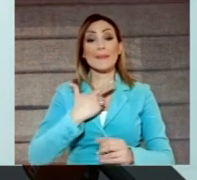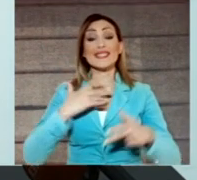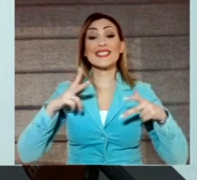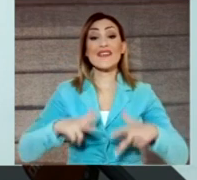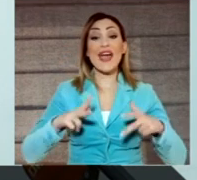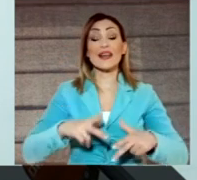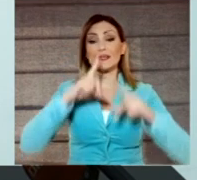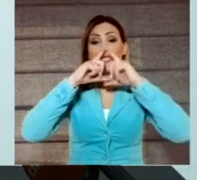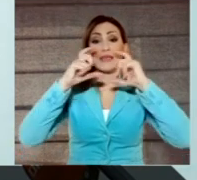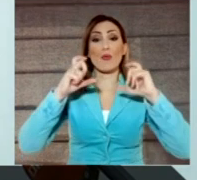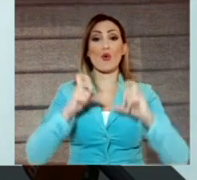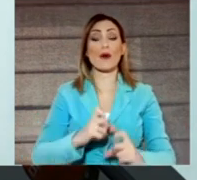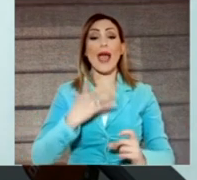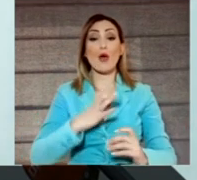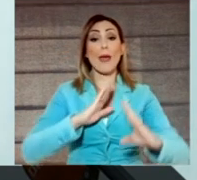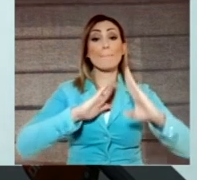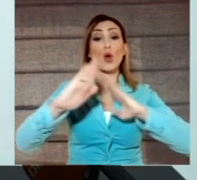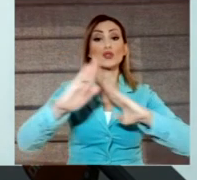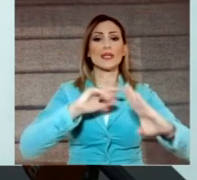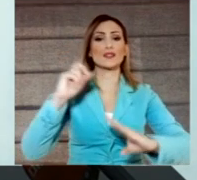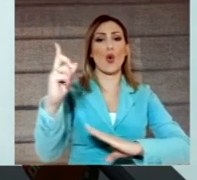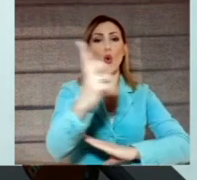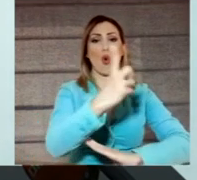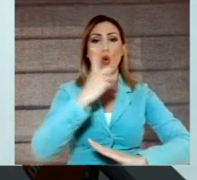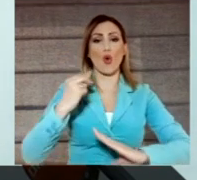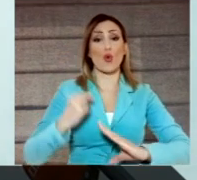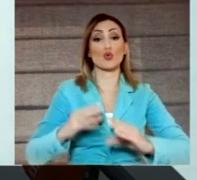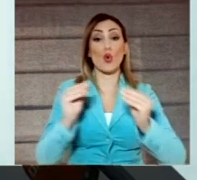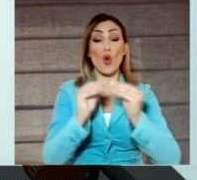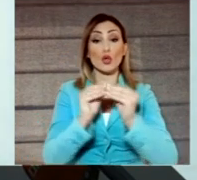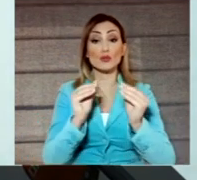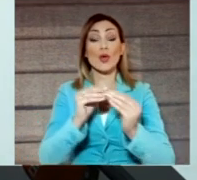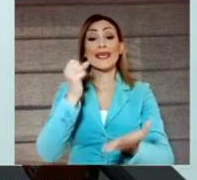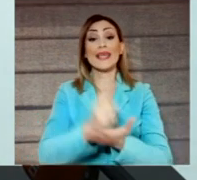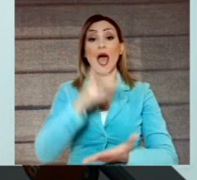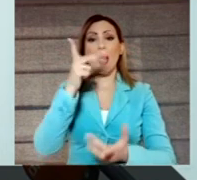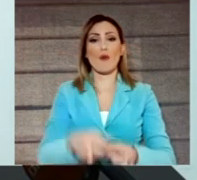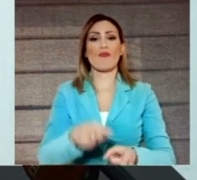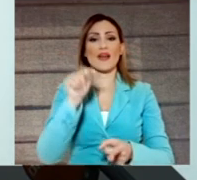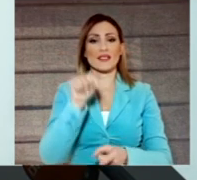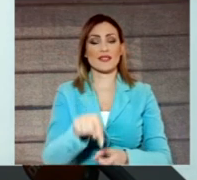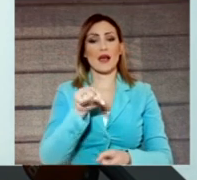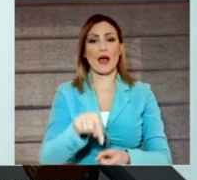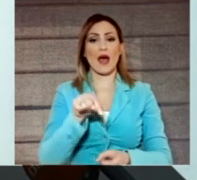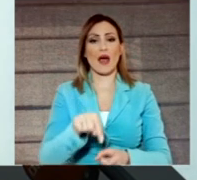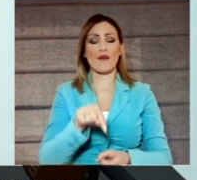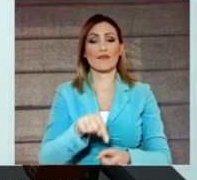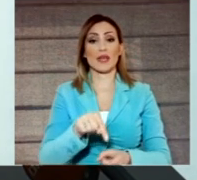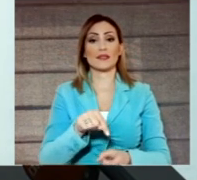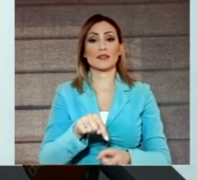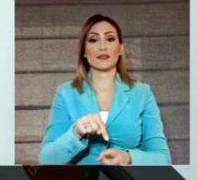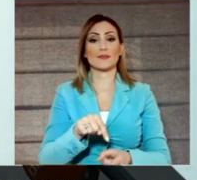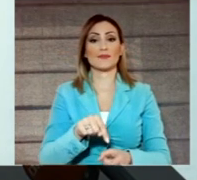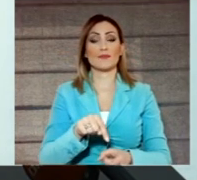να θέσουμε την προστασία της δημόσιας υγείας στο επίκεντρο των αποφάσεών μας. Μια τόσο μεγάλη